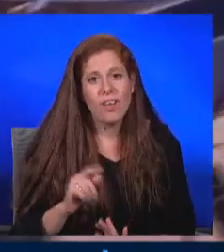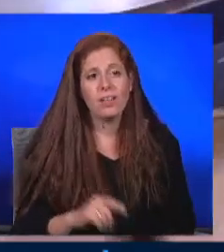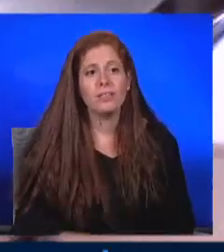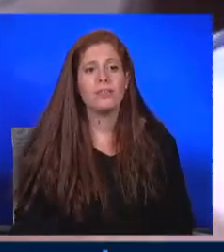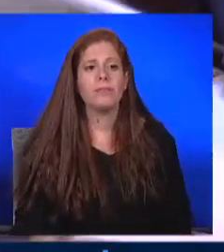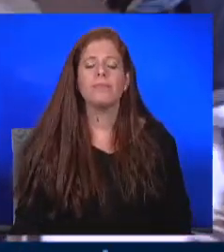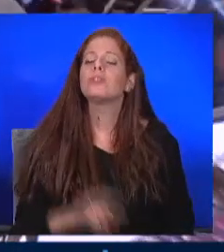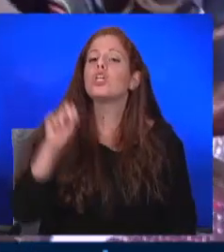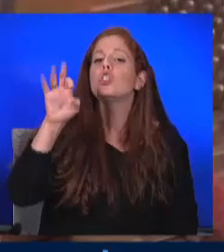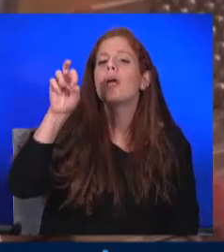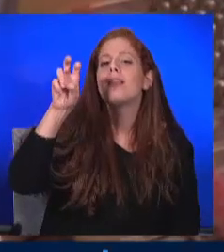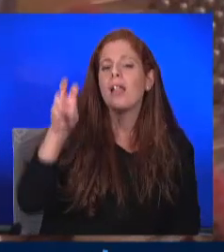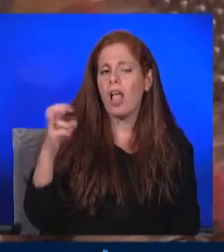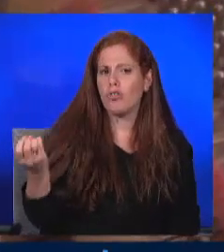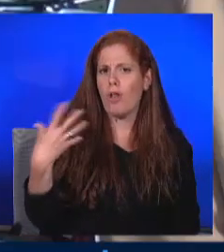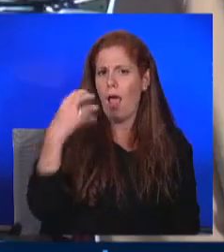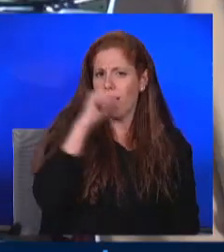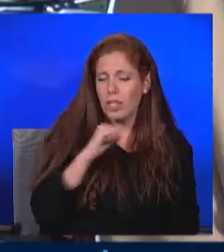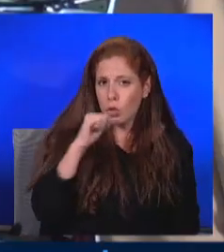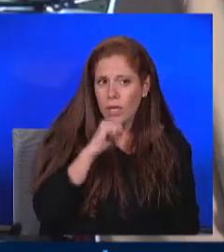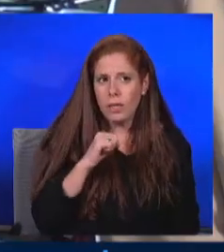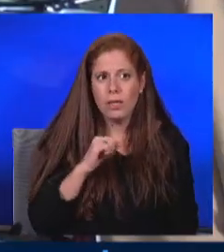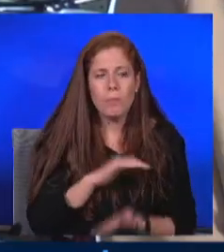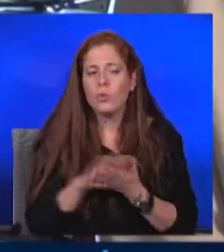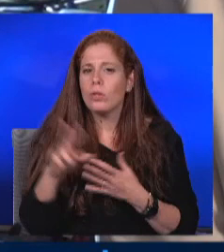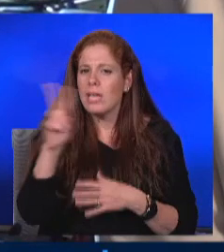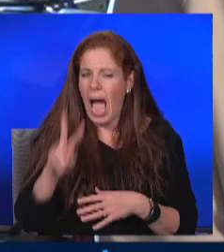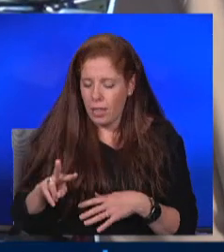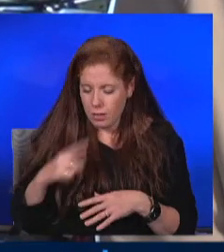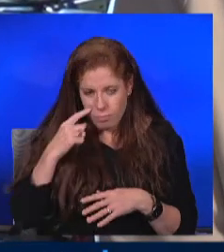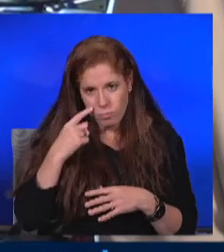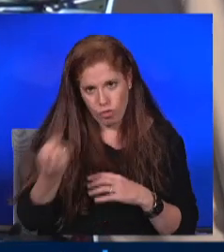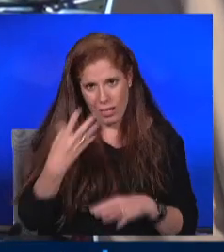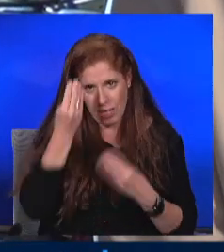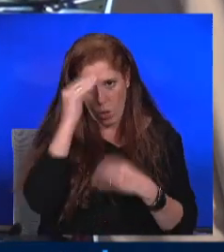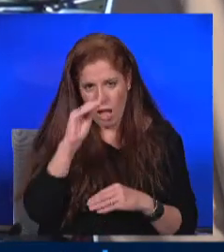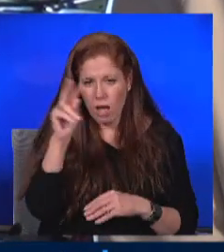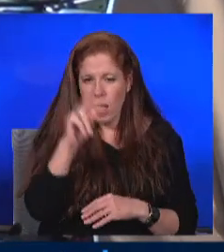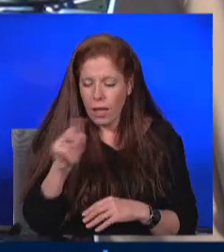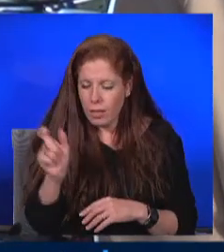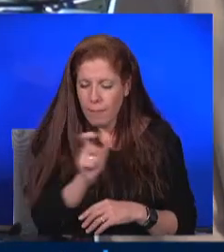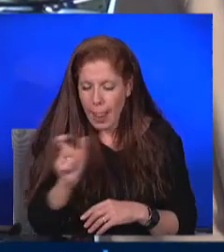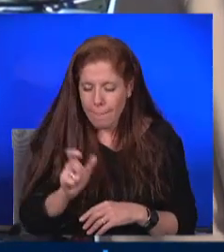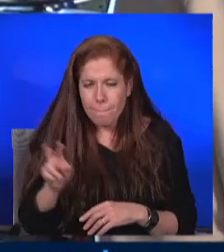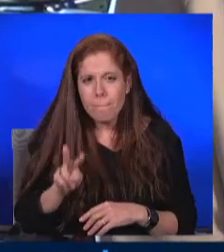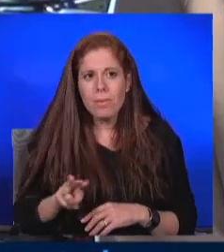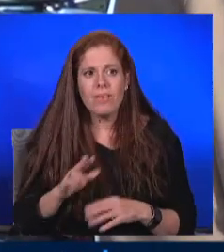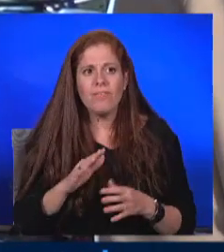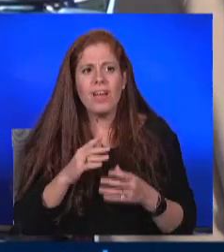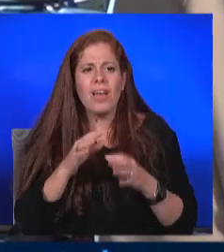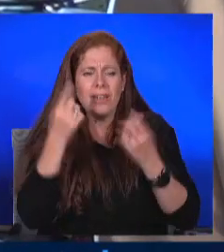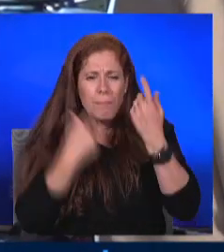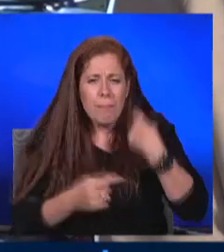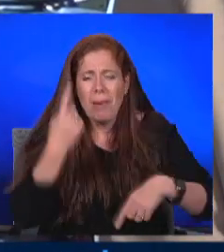כשנטע שלחה לי את השיר הזה, פשוט קראתי את זה, שלחה את זה כהודעה, קראתי את המילים ואני כולי בבכי,